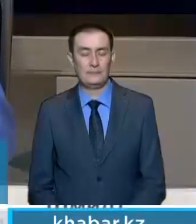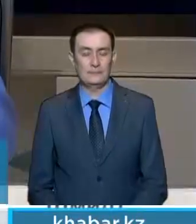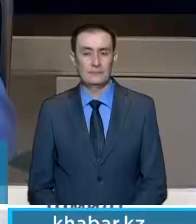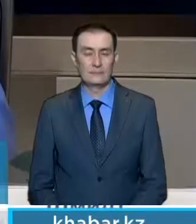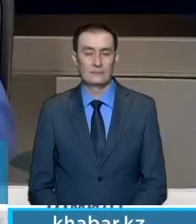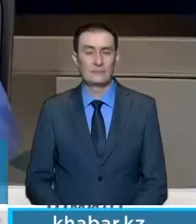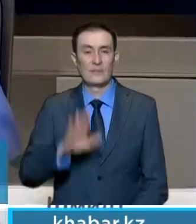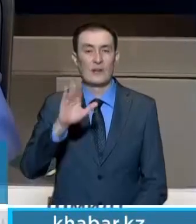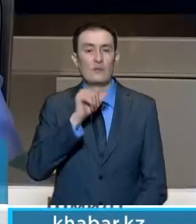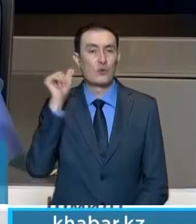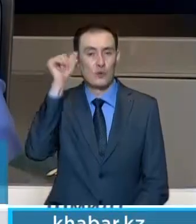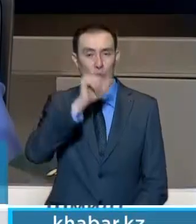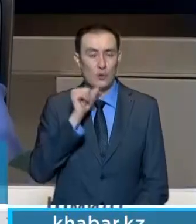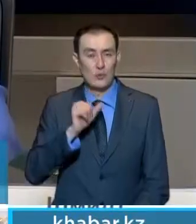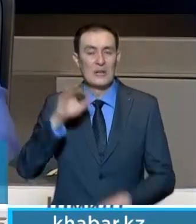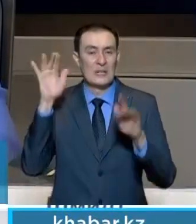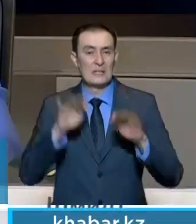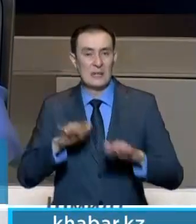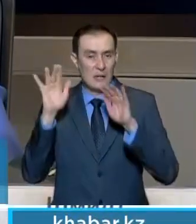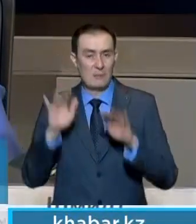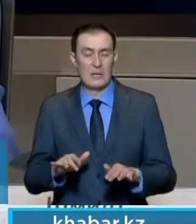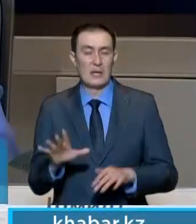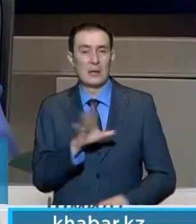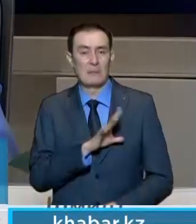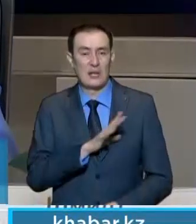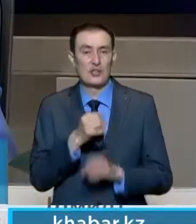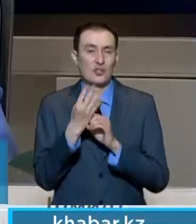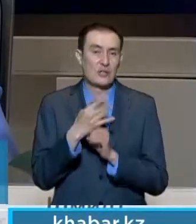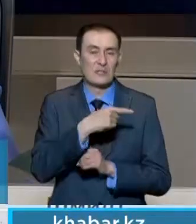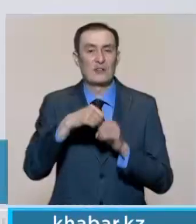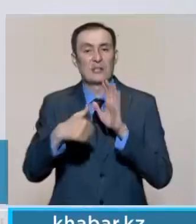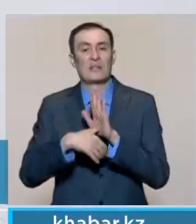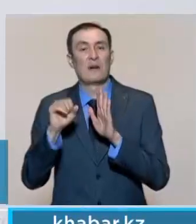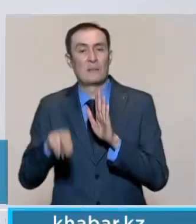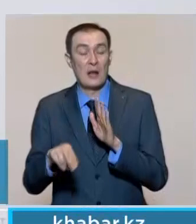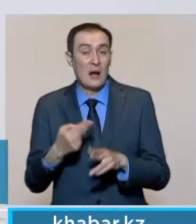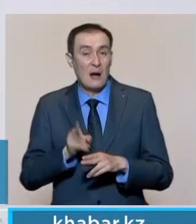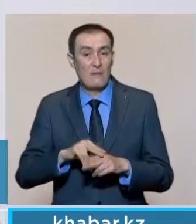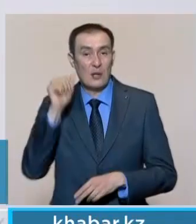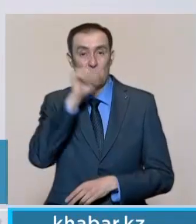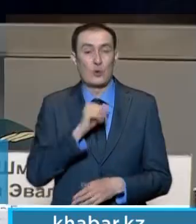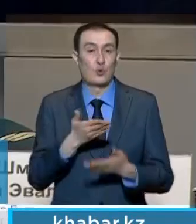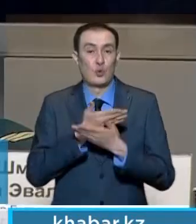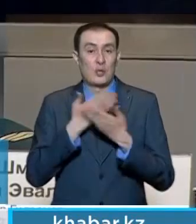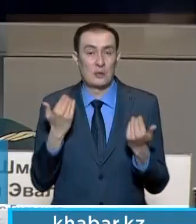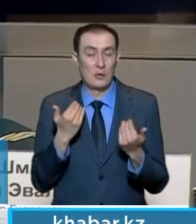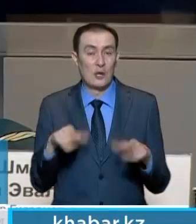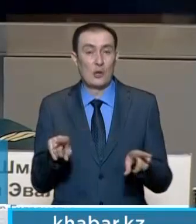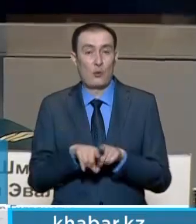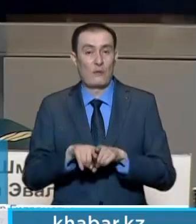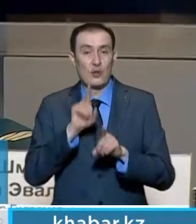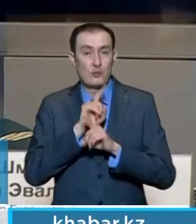В прошлом году снегопады у нас наблюдались 14-16 апреля. В этом году нет, такого коллапса не